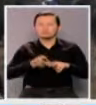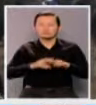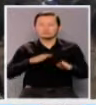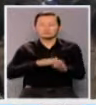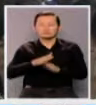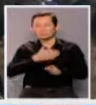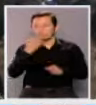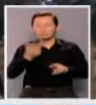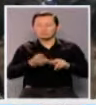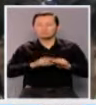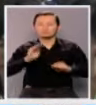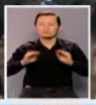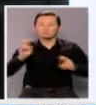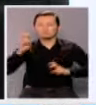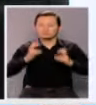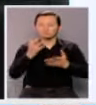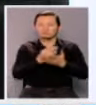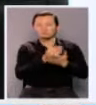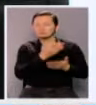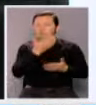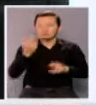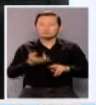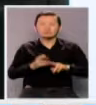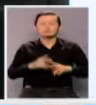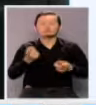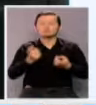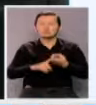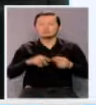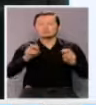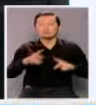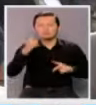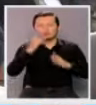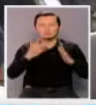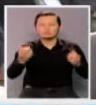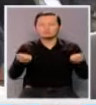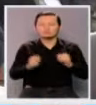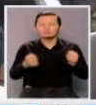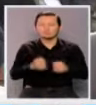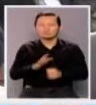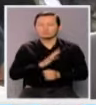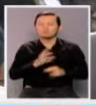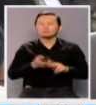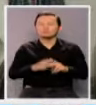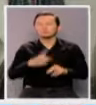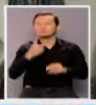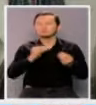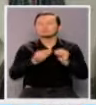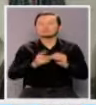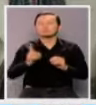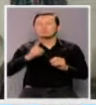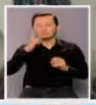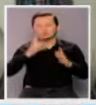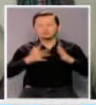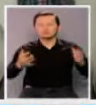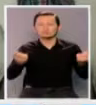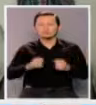неполного оснащения необходимым оборудованием объектов предпринимательства встречаются факты мелких краж. Еще одна проблема – это увеличение